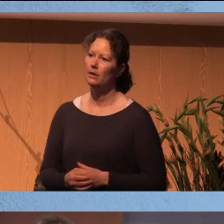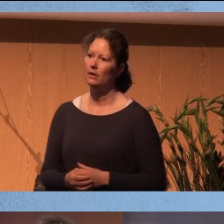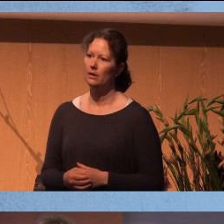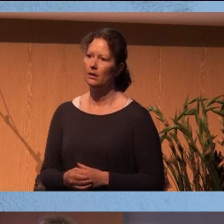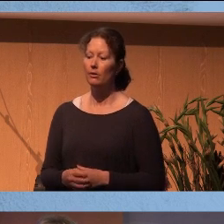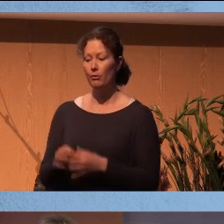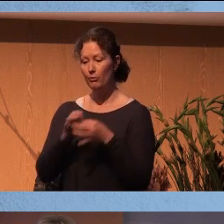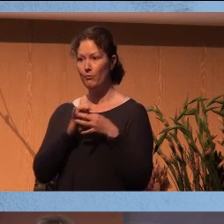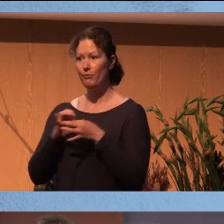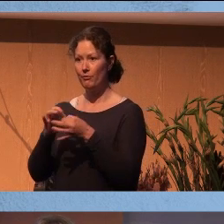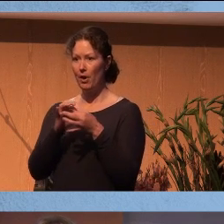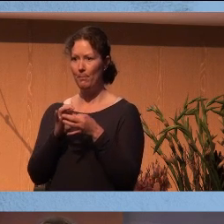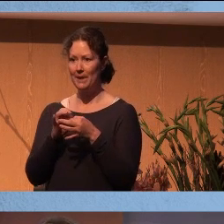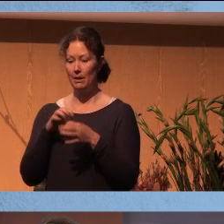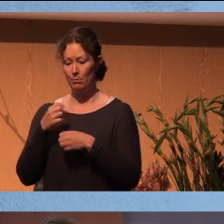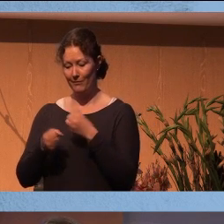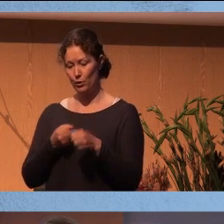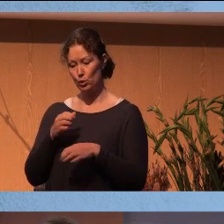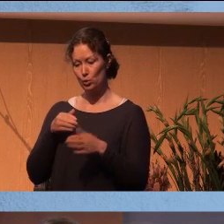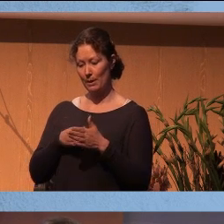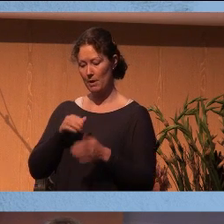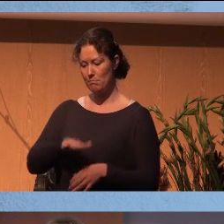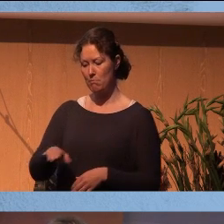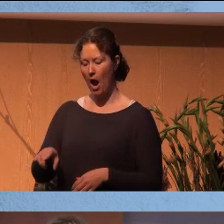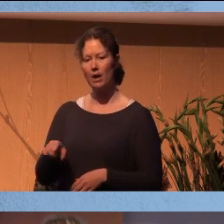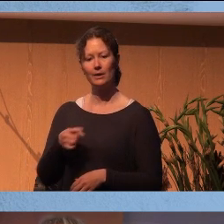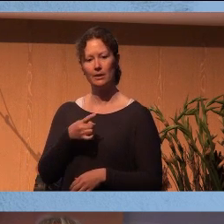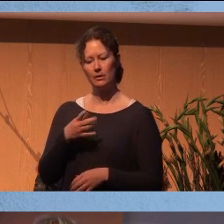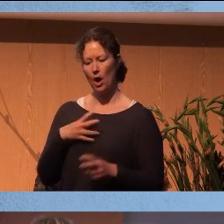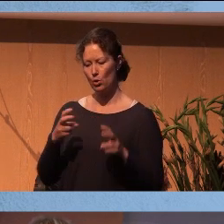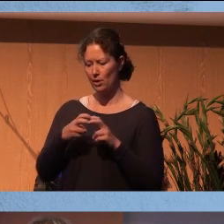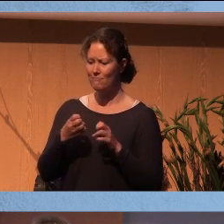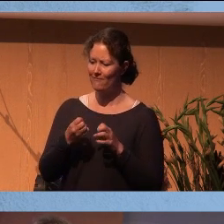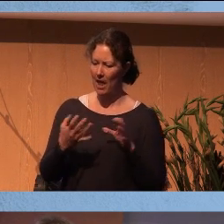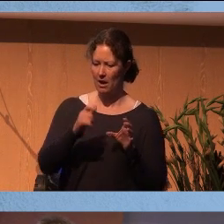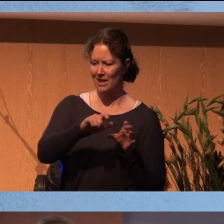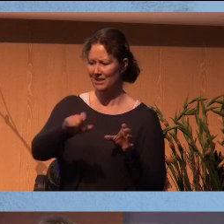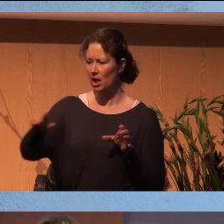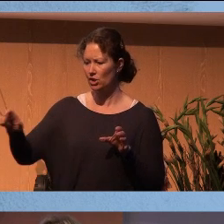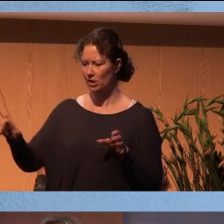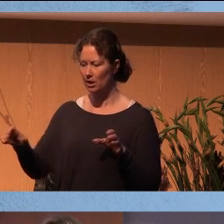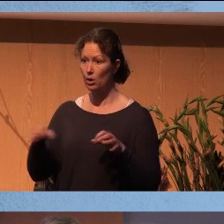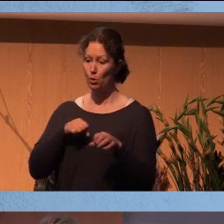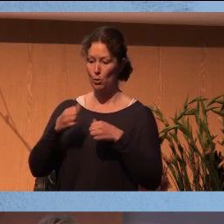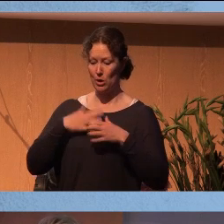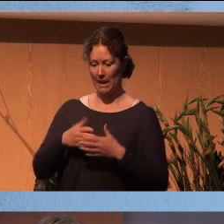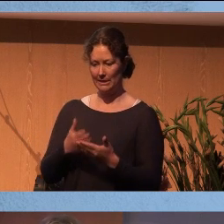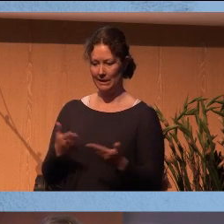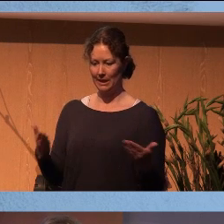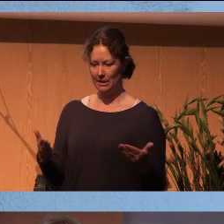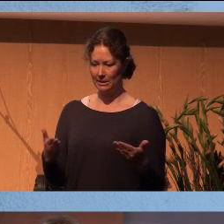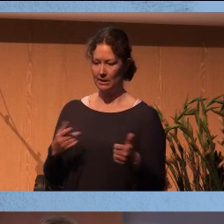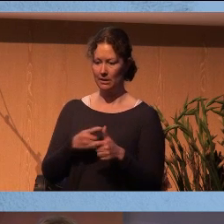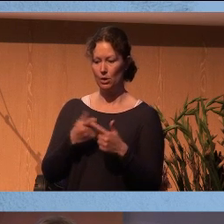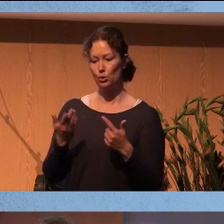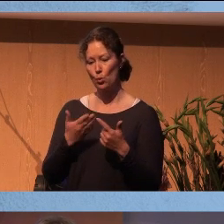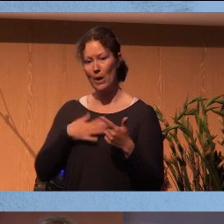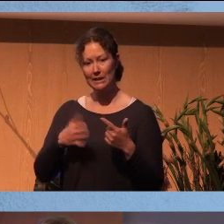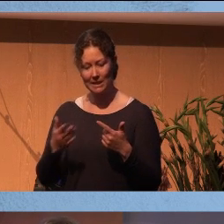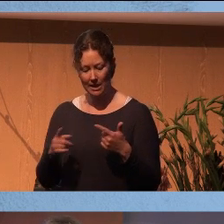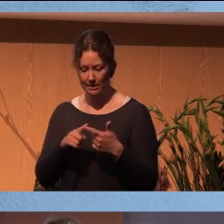En familie med et funksjonshemmet barn har kontakter med mange instanser. Kommunehelsetjenesten,